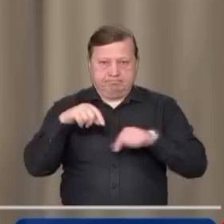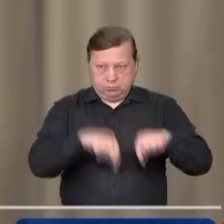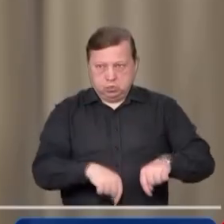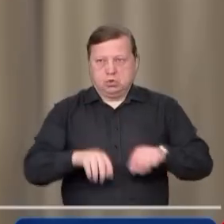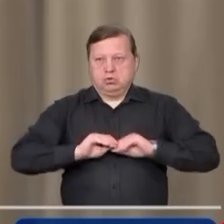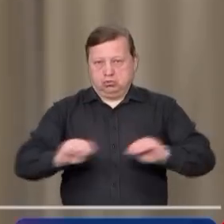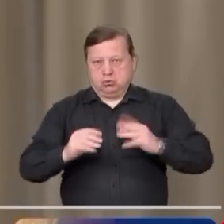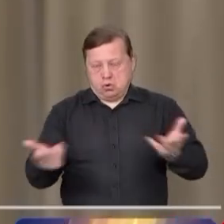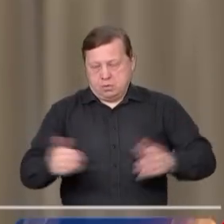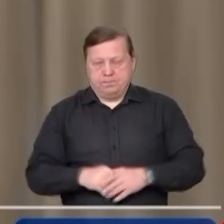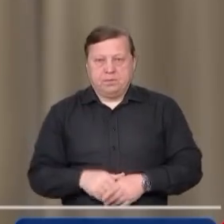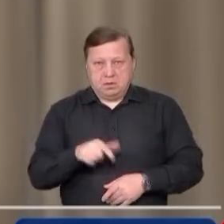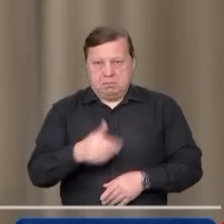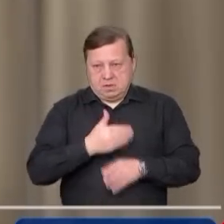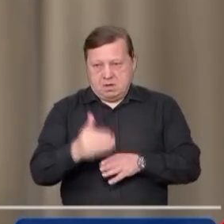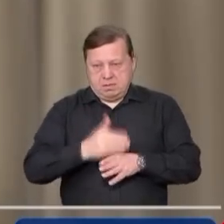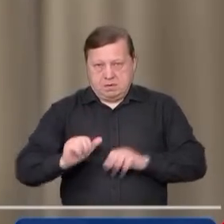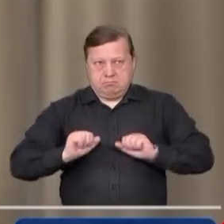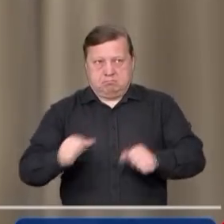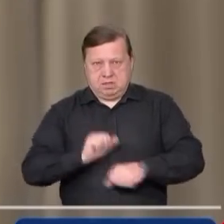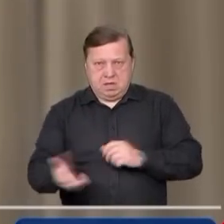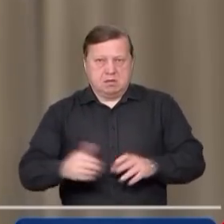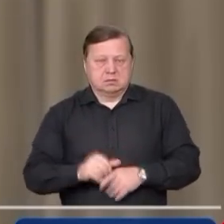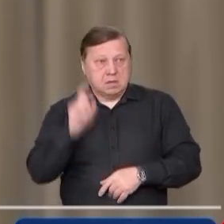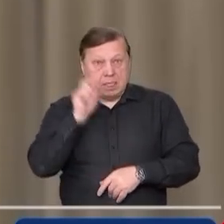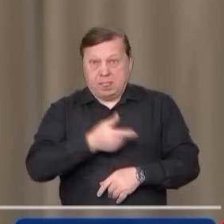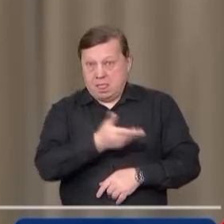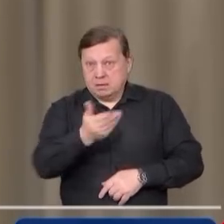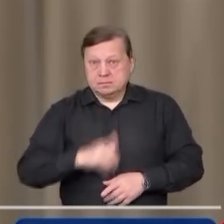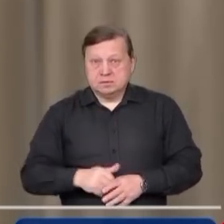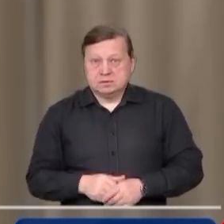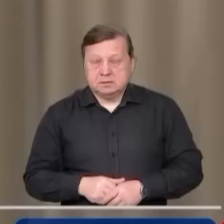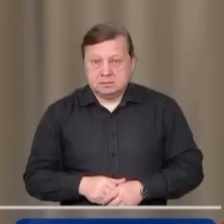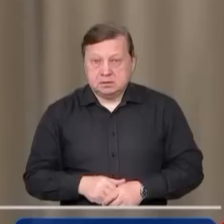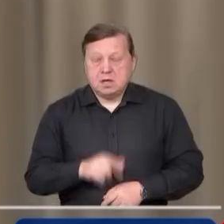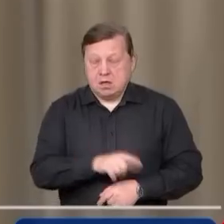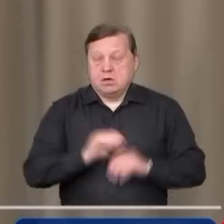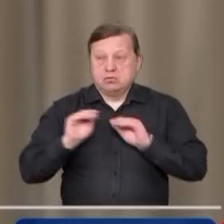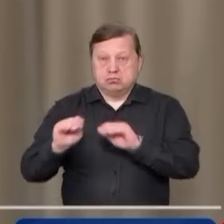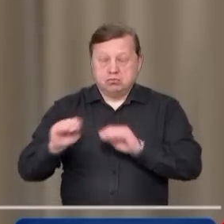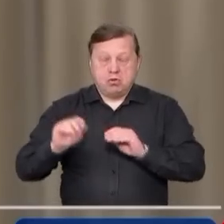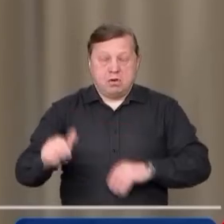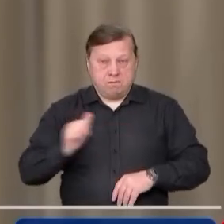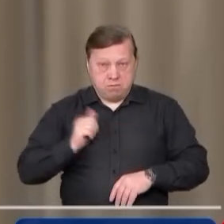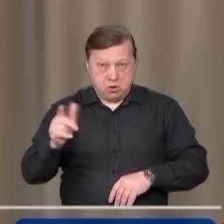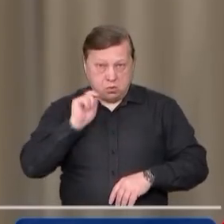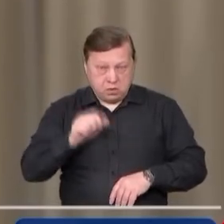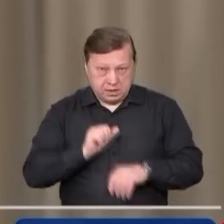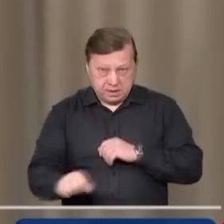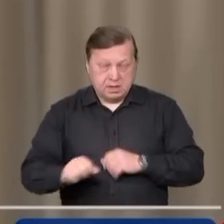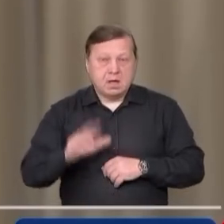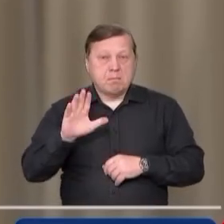i kontynuujemy te wysiłki. Niemcy również szkolą siły zbrojne, batalion na